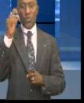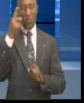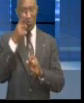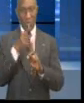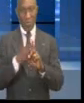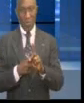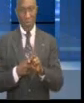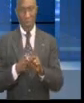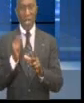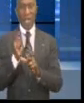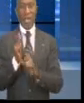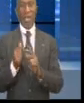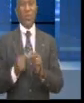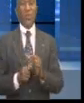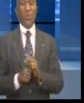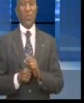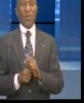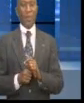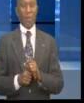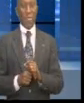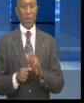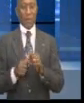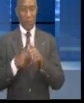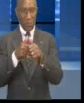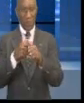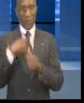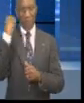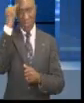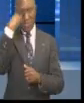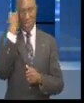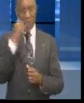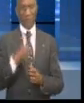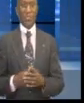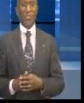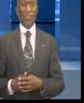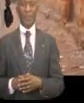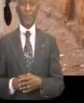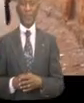de Kamalondo, comme nous disent Ogi Fortuna Kasongo et Rachel Ngoy.